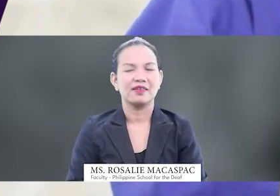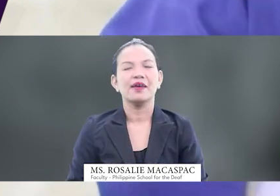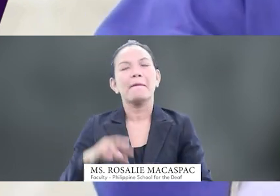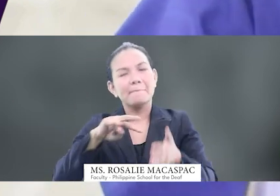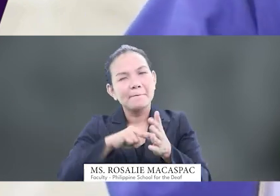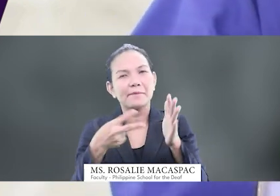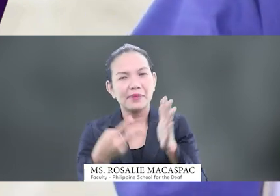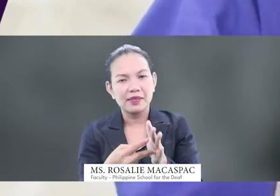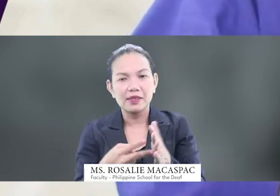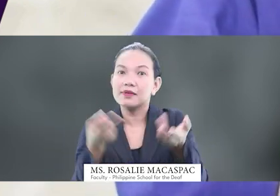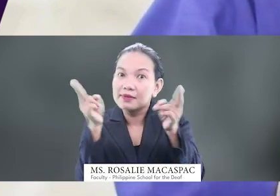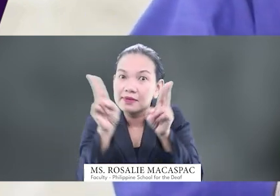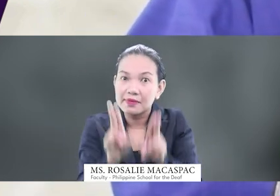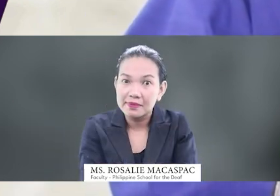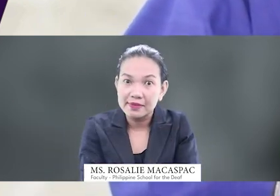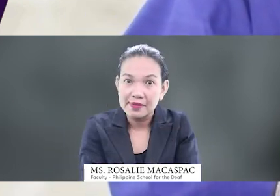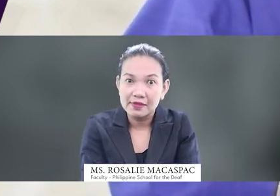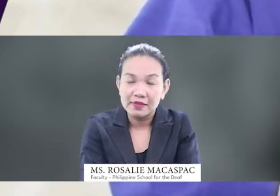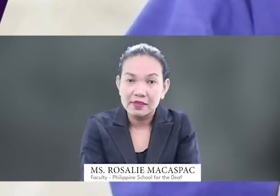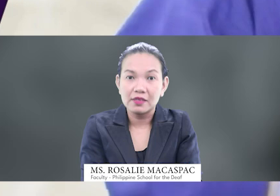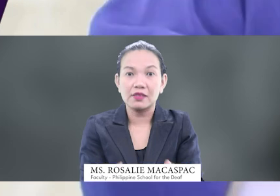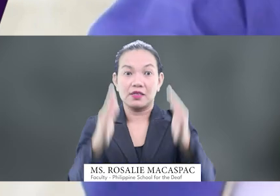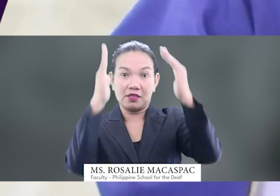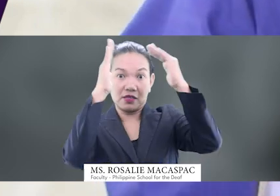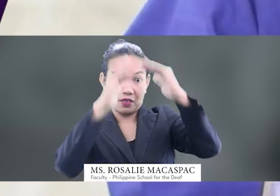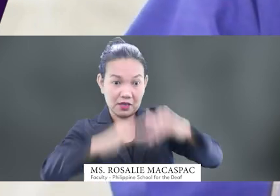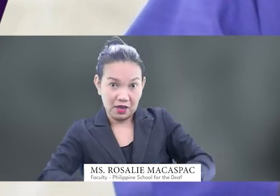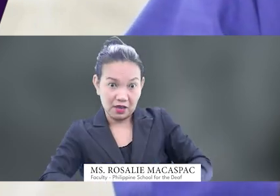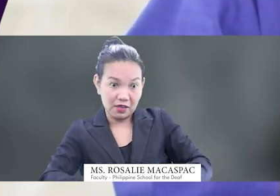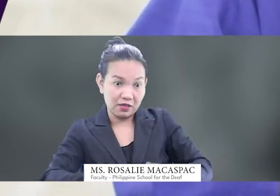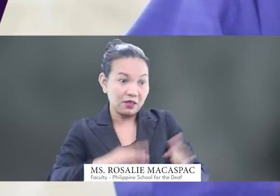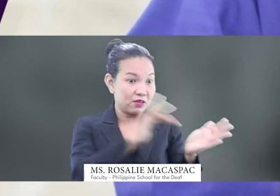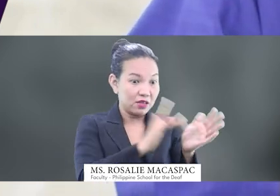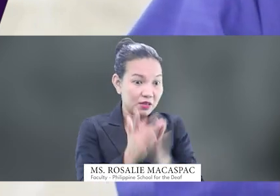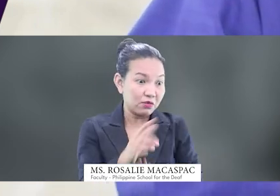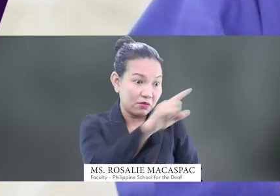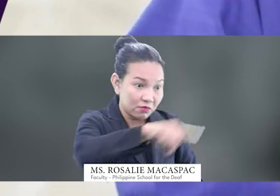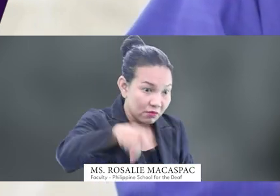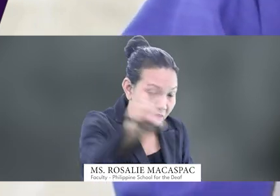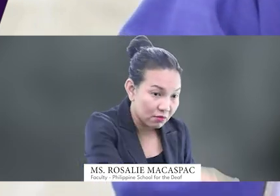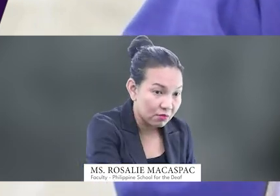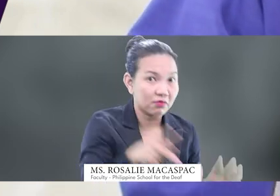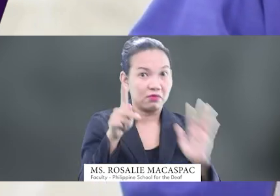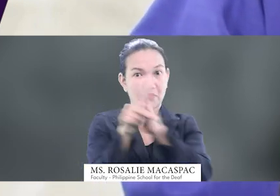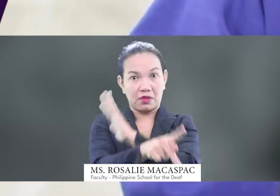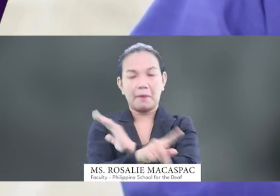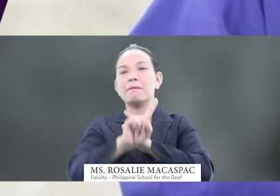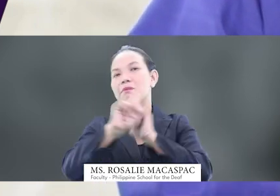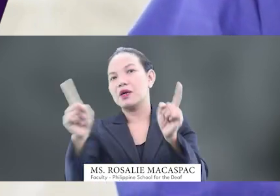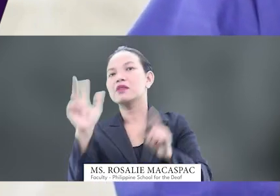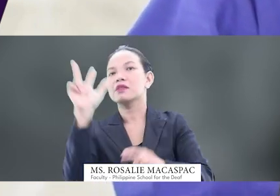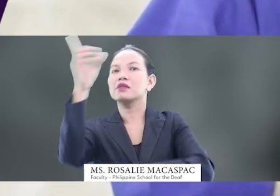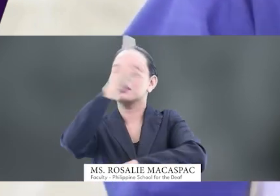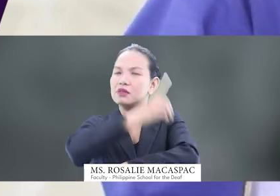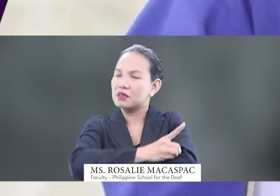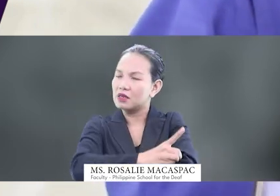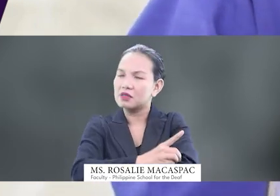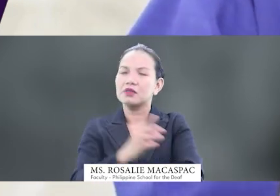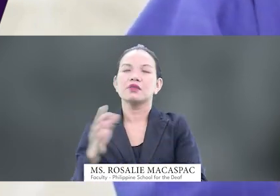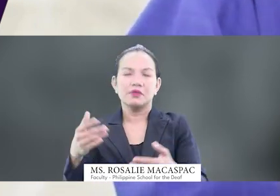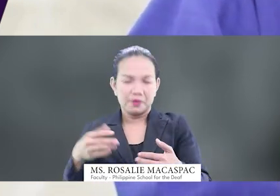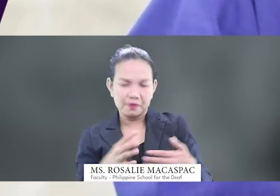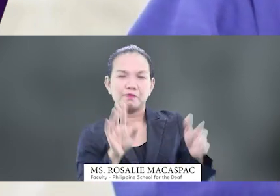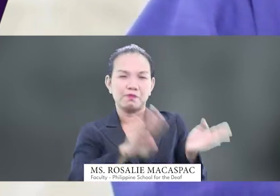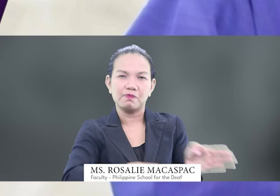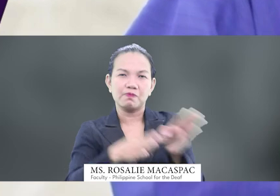lamang. Ito ang mangyayari sa kanya. Sisirain siya at papatayin. Pero sa 3 araw ay